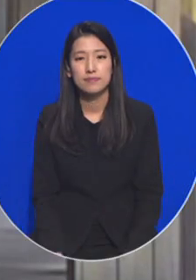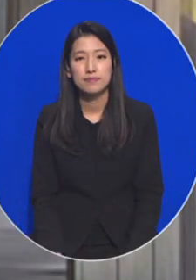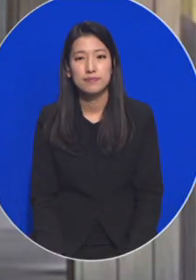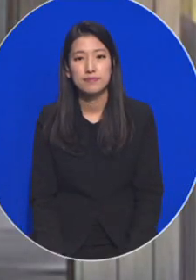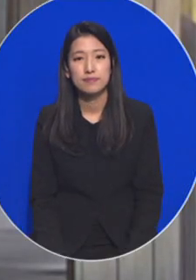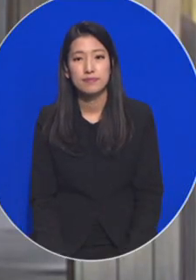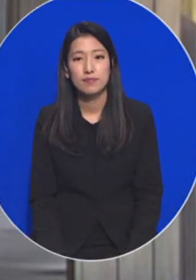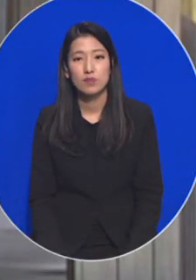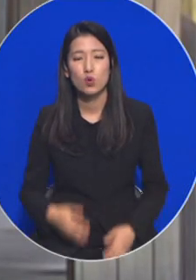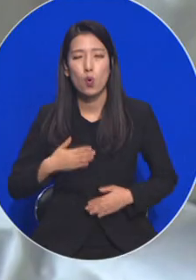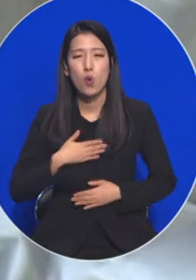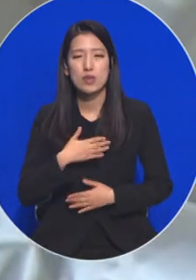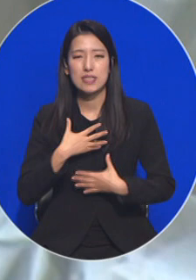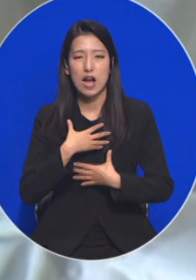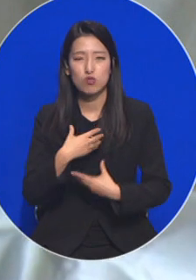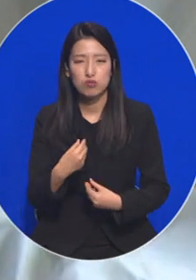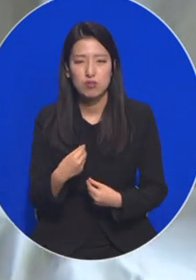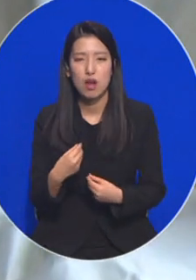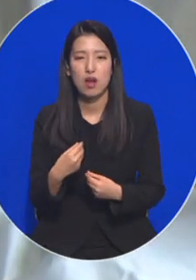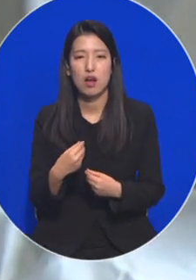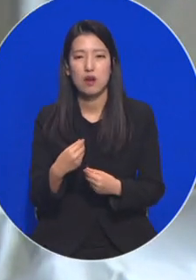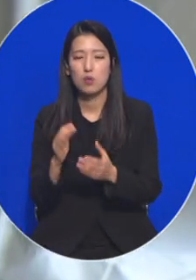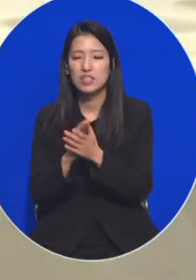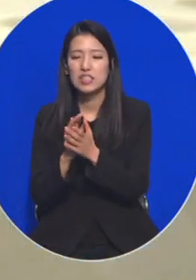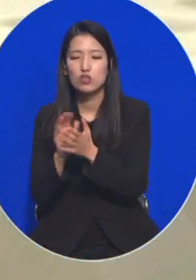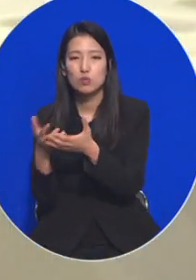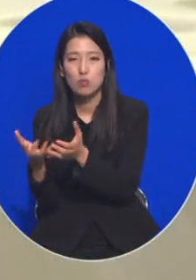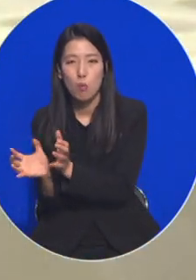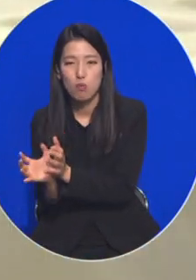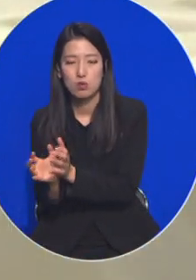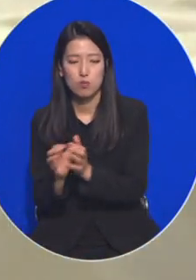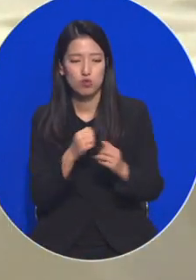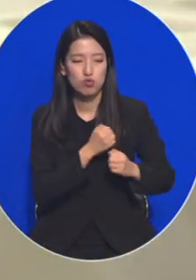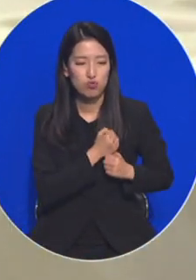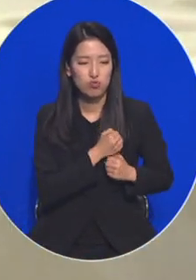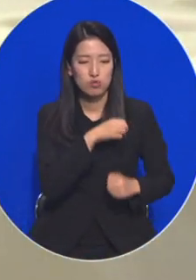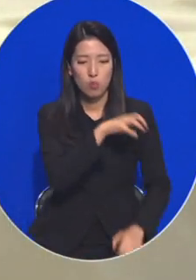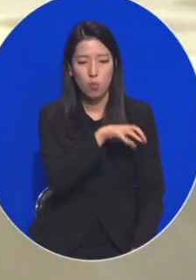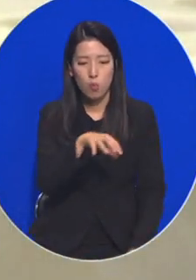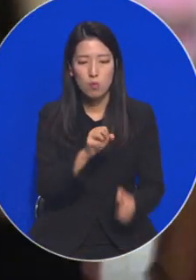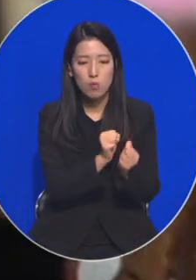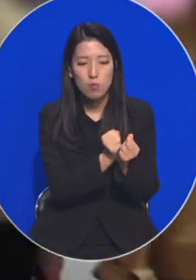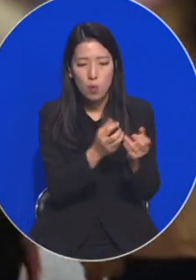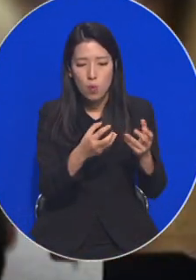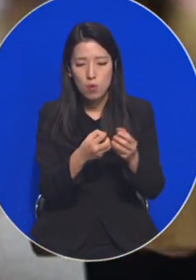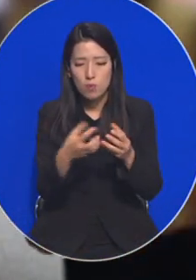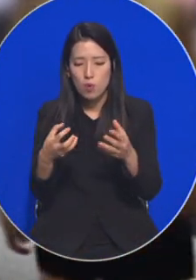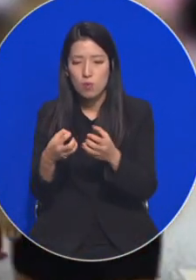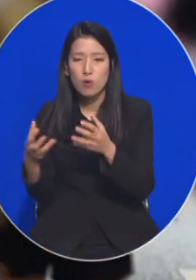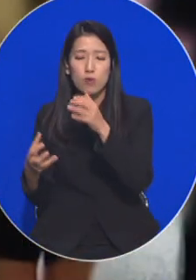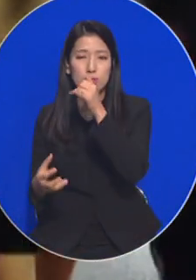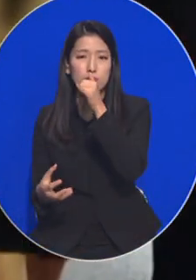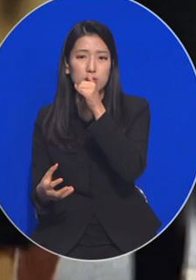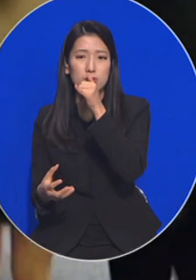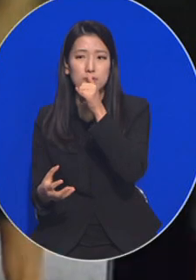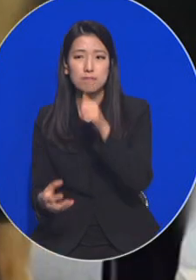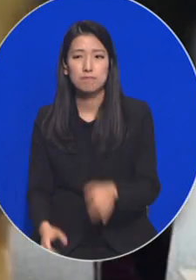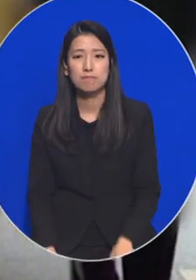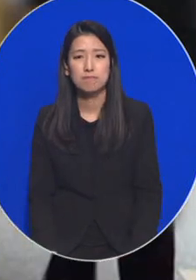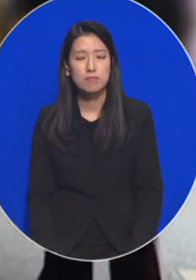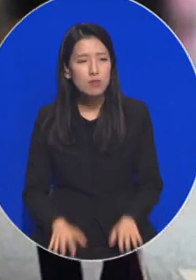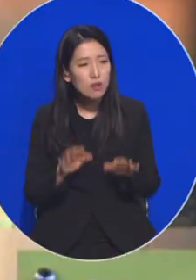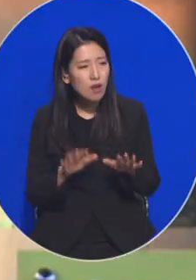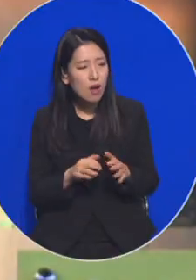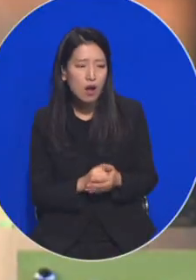이외에도 사우나 와 친목모임 키즈카페 아군 부대 등 곳곳에서 감염이 잇따랐습니다 방역당국은 이 같은 일상에서의